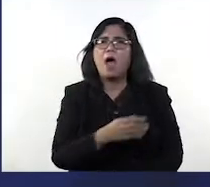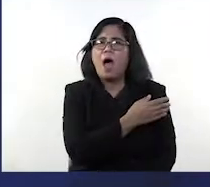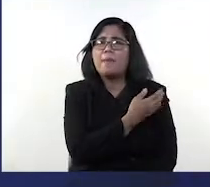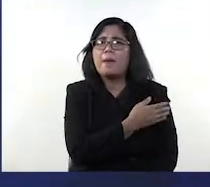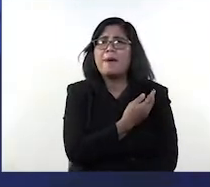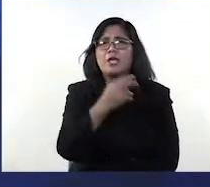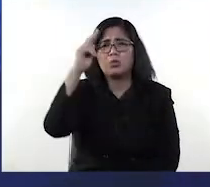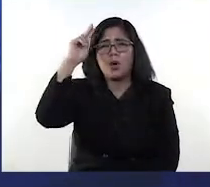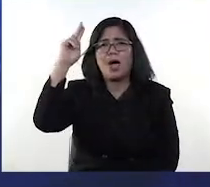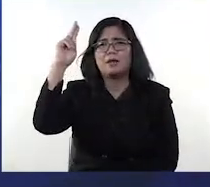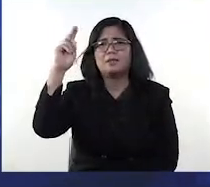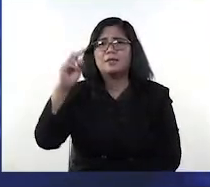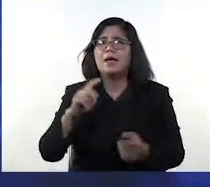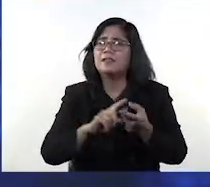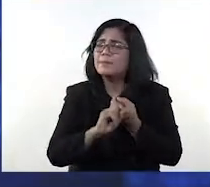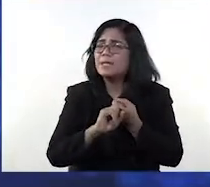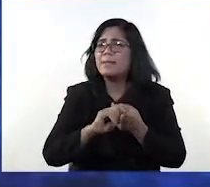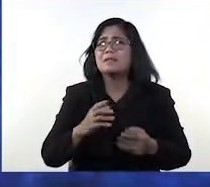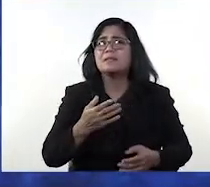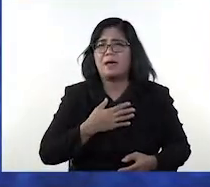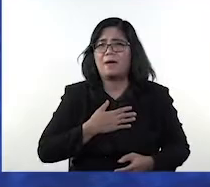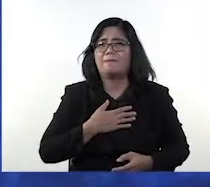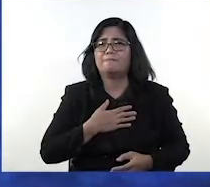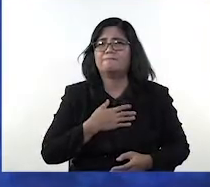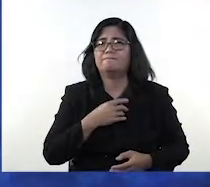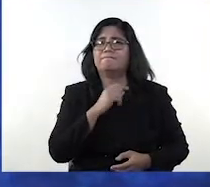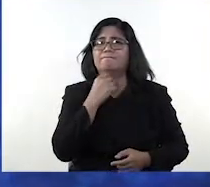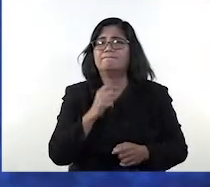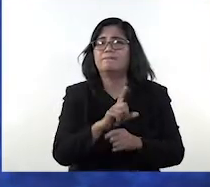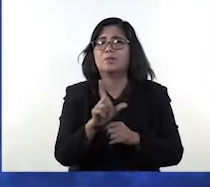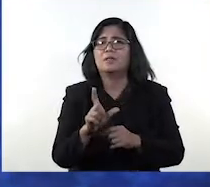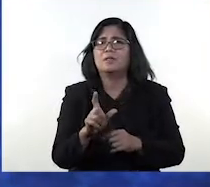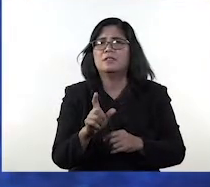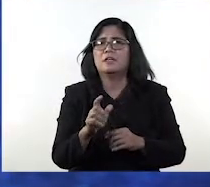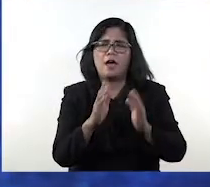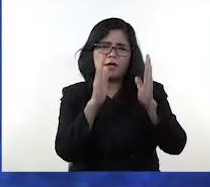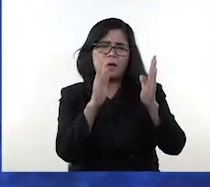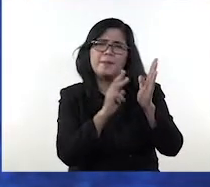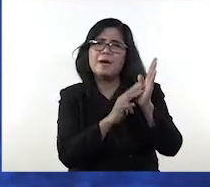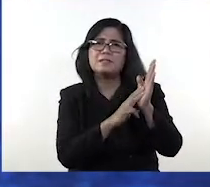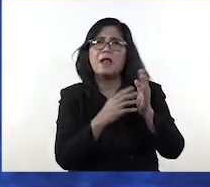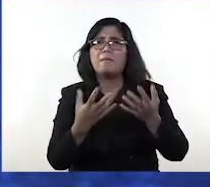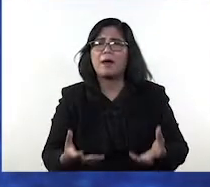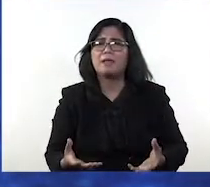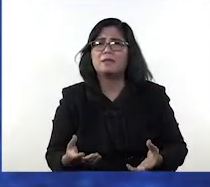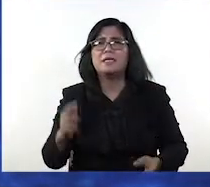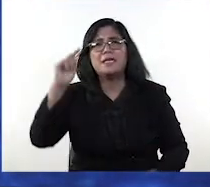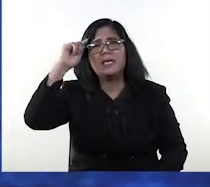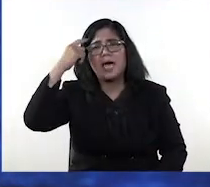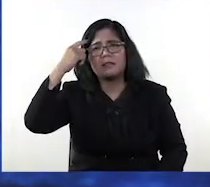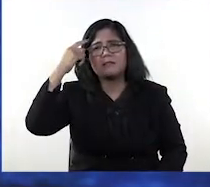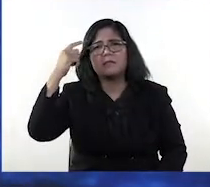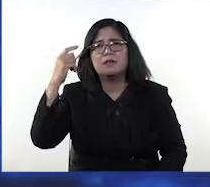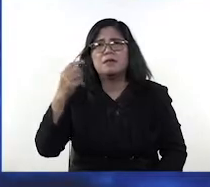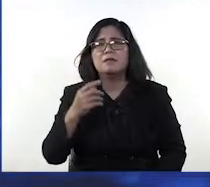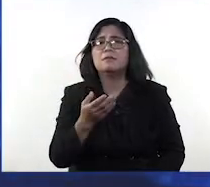sedang dalam pergumulan yang berat yang saya mungkin gak bisa jelas Kenapa sedang kuhadapi Hai tadi satu yang saya Hanya mengingatkan buat saudara aku